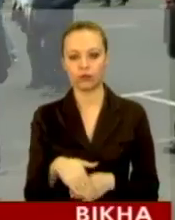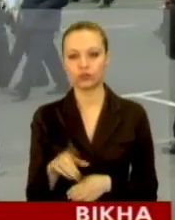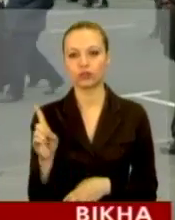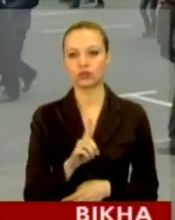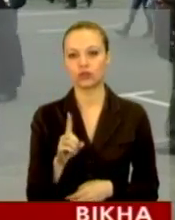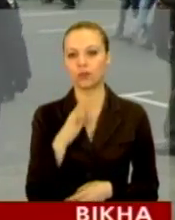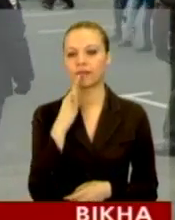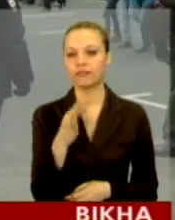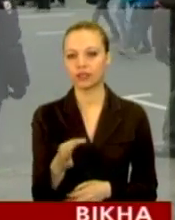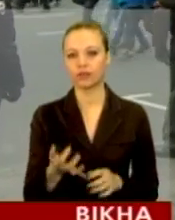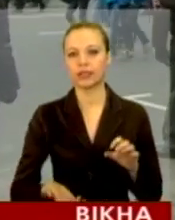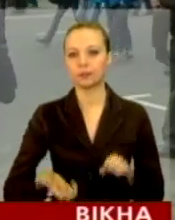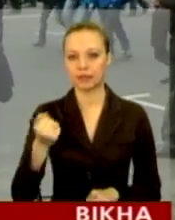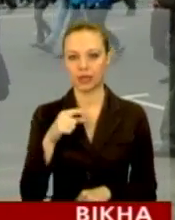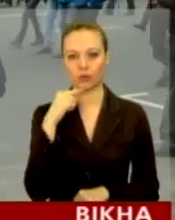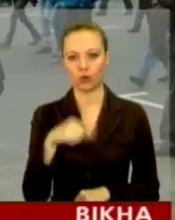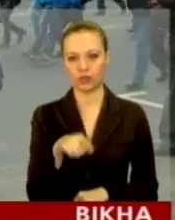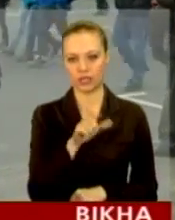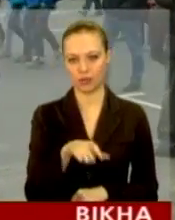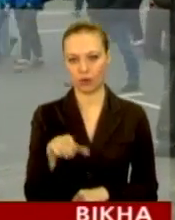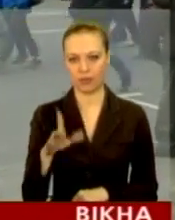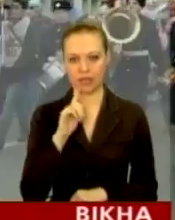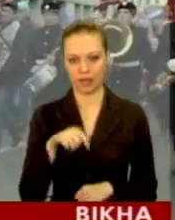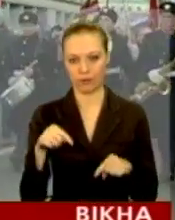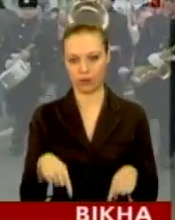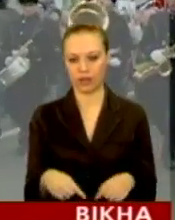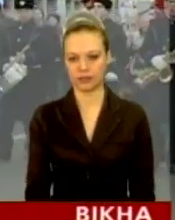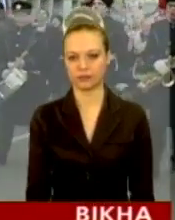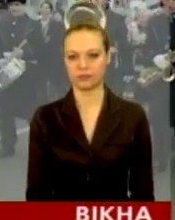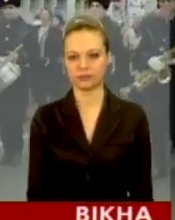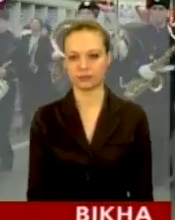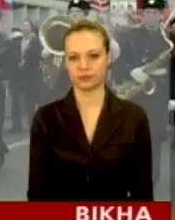аби висловити підтримку російським громадянам в Україні.